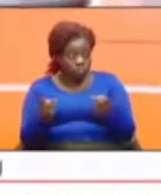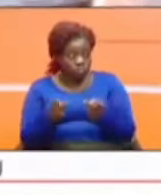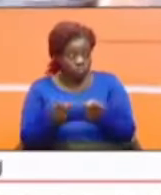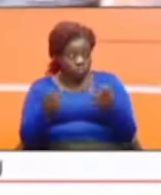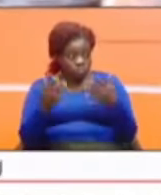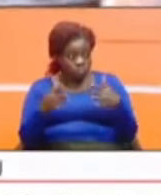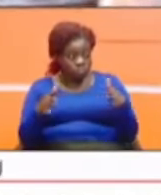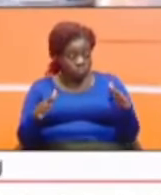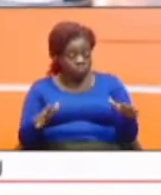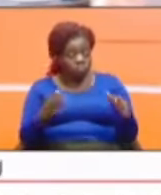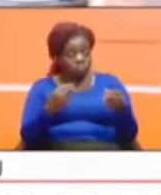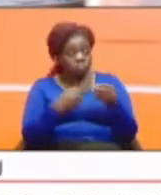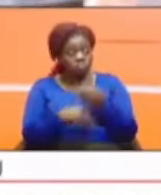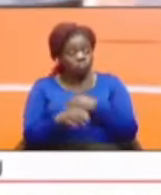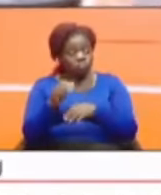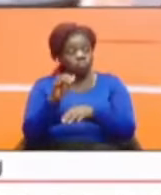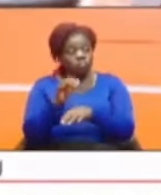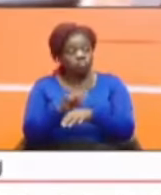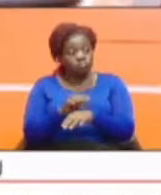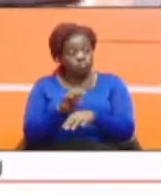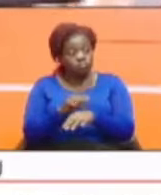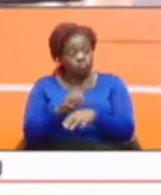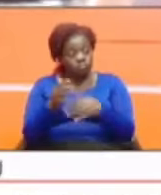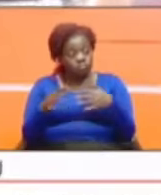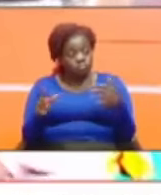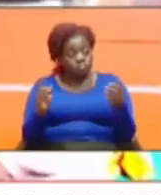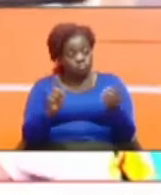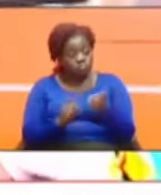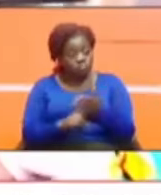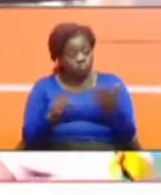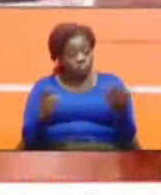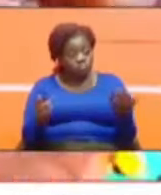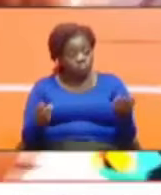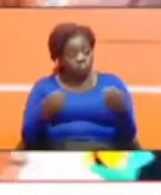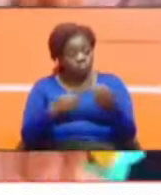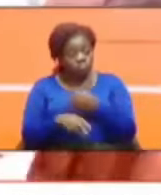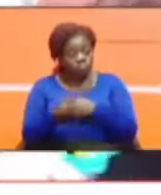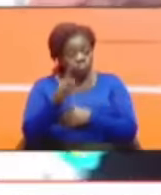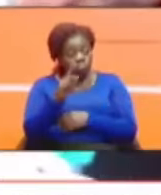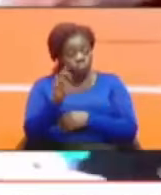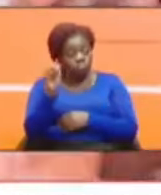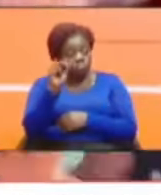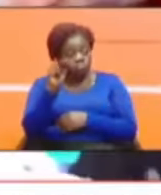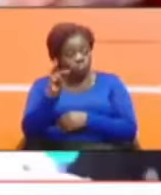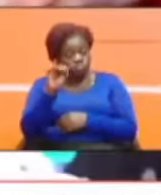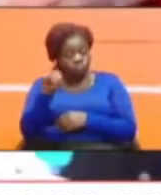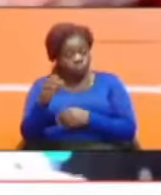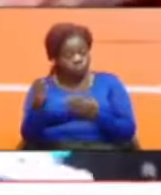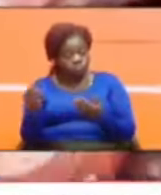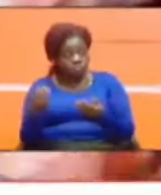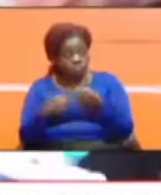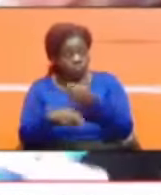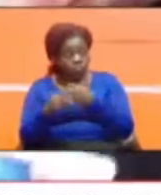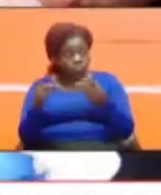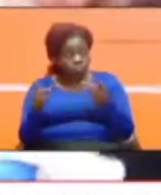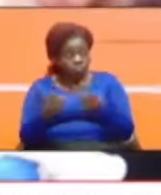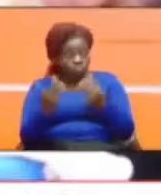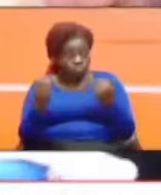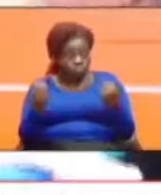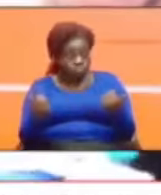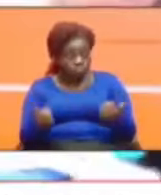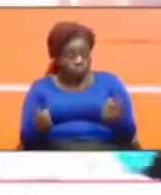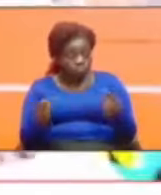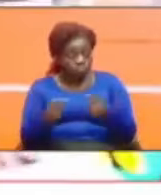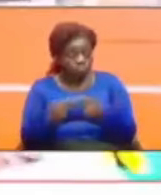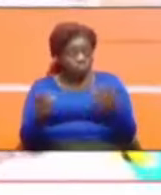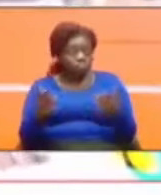yamala okutundawo nampita ngamaze okugula ekasenge nti nkugulidde wuo beerawo essaawa yakakati